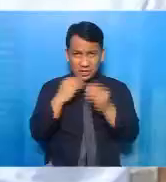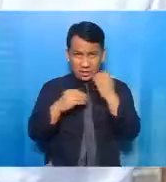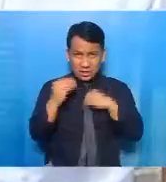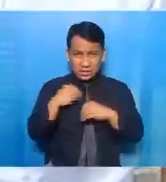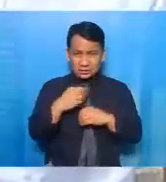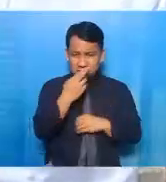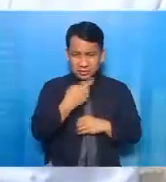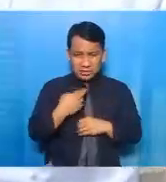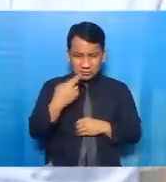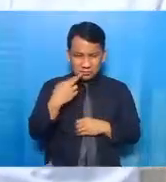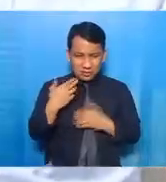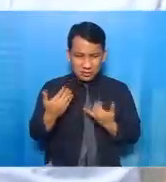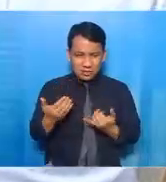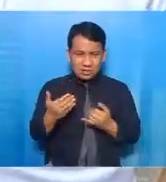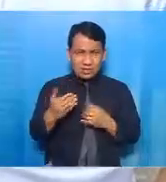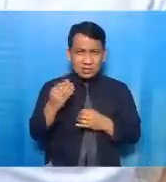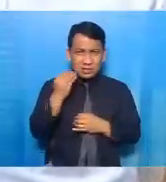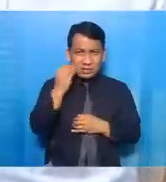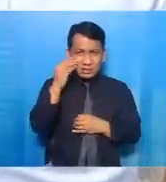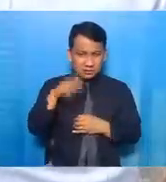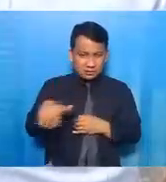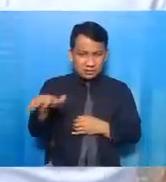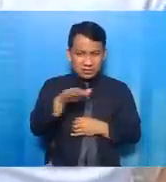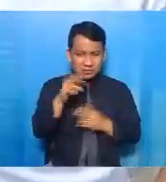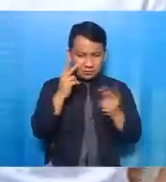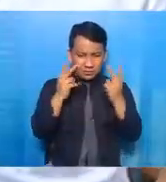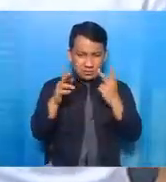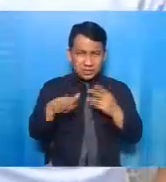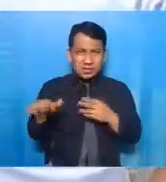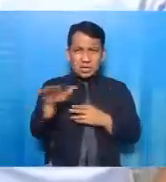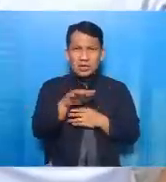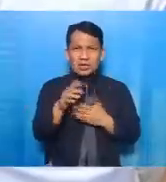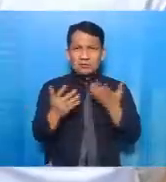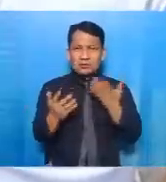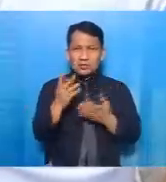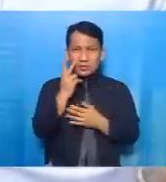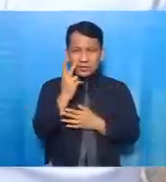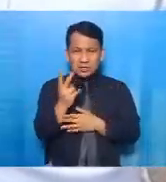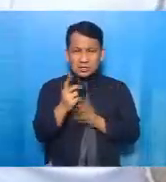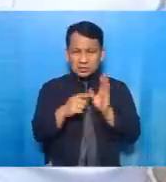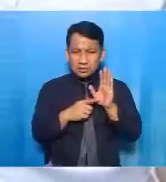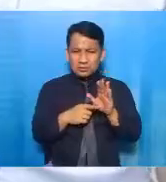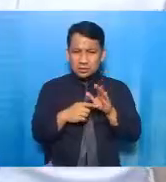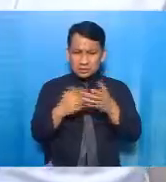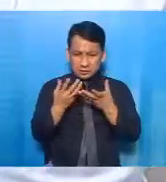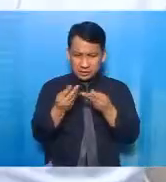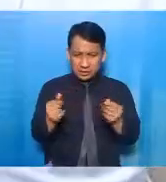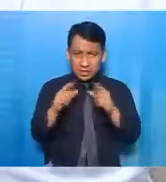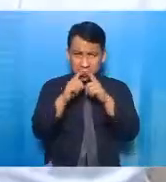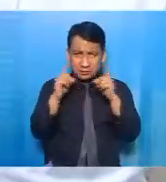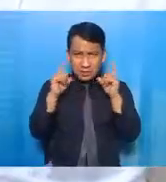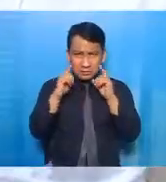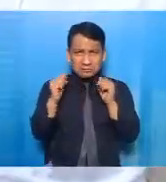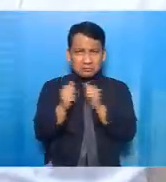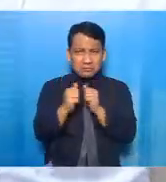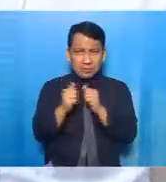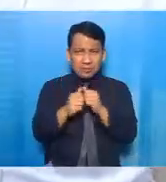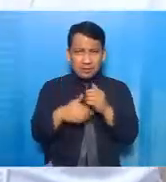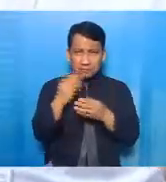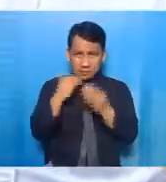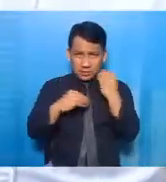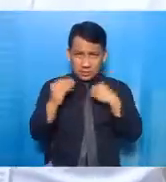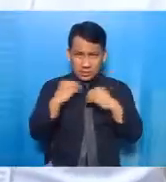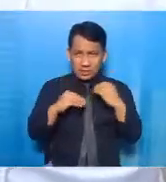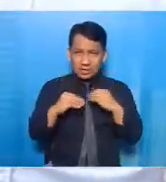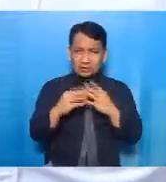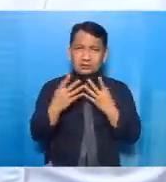restaurant, tapos may mga household na bisita sila from other household. Kapag nagtanggal sila ng mask, sama-sama sila kumain, so